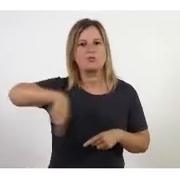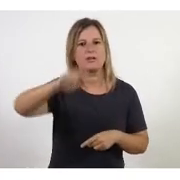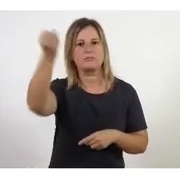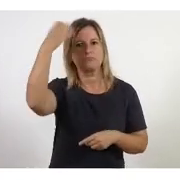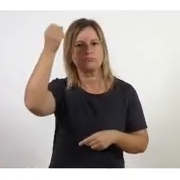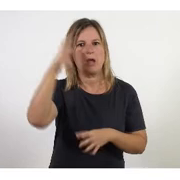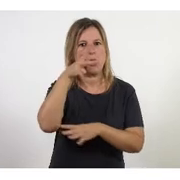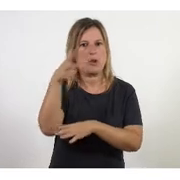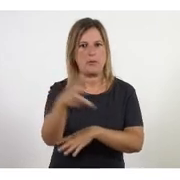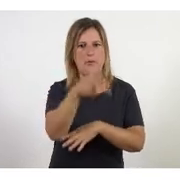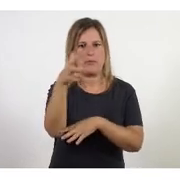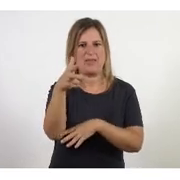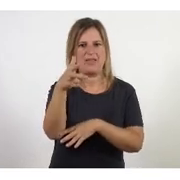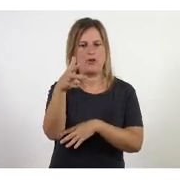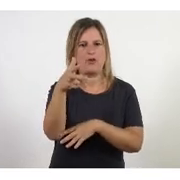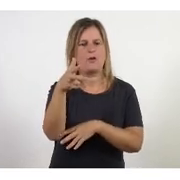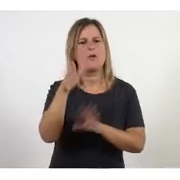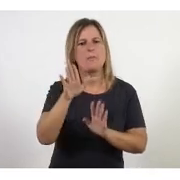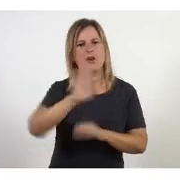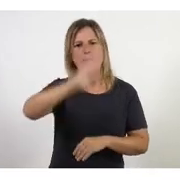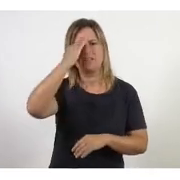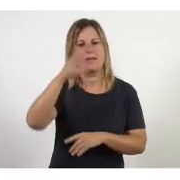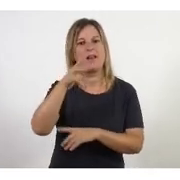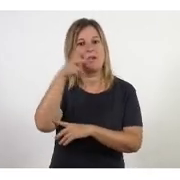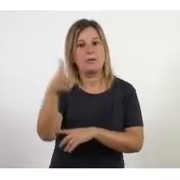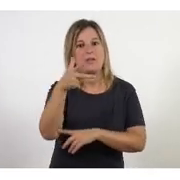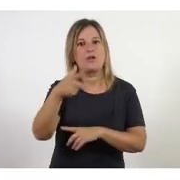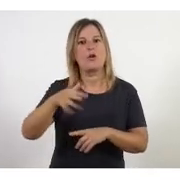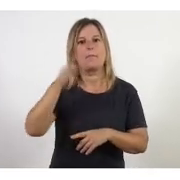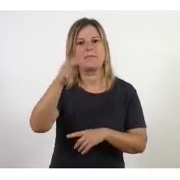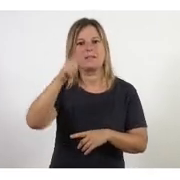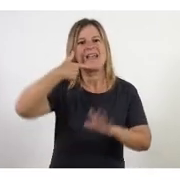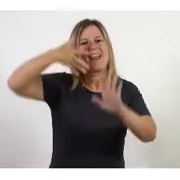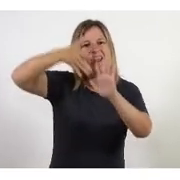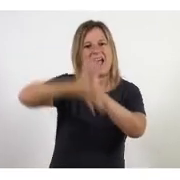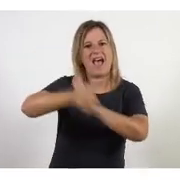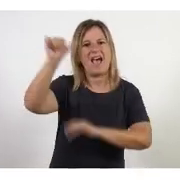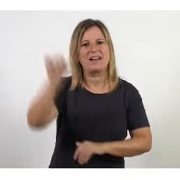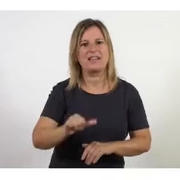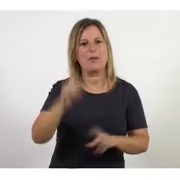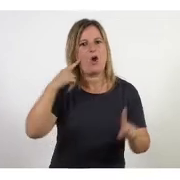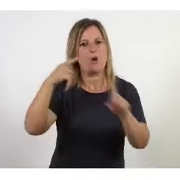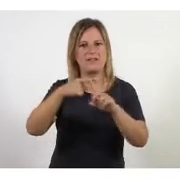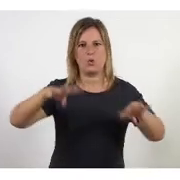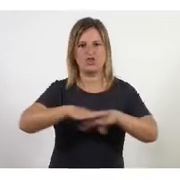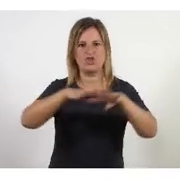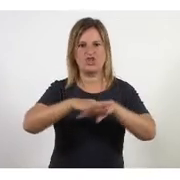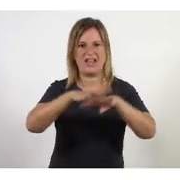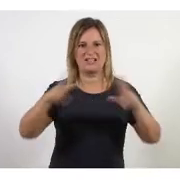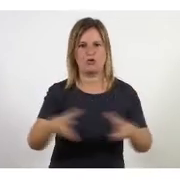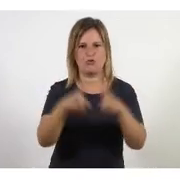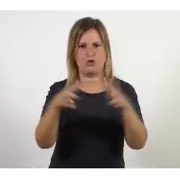vídeos, però encara més important, que aprengueu a fer narratives per xarxes socials, perquè al final la tècnica o com